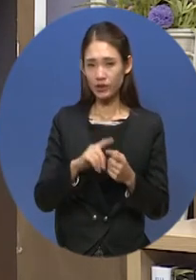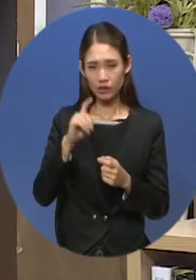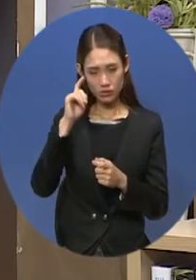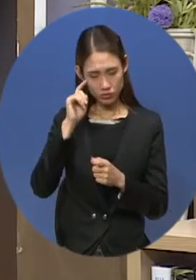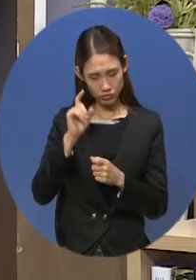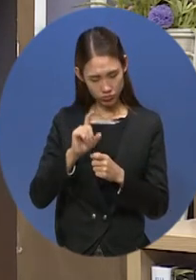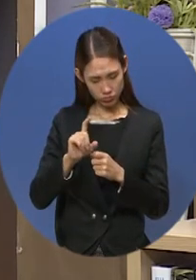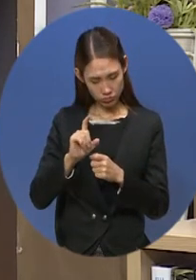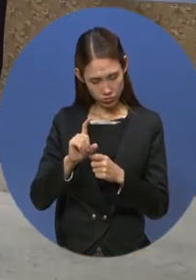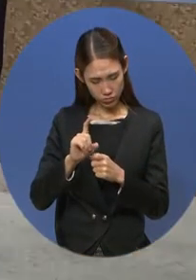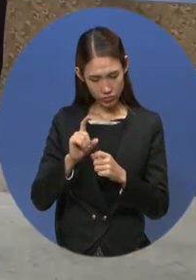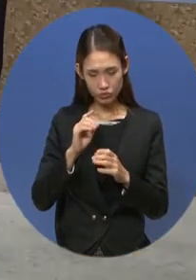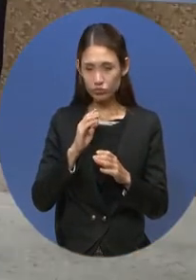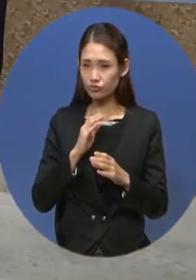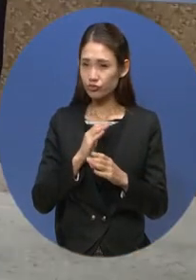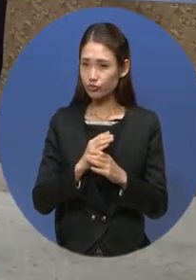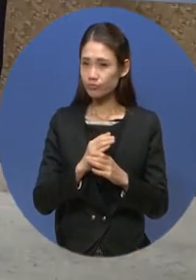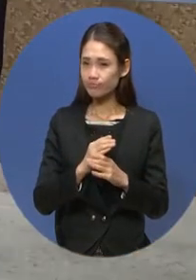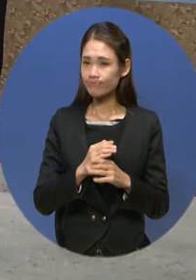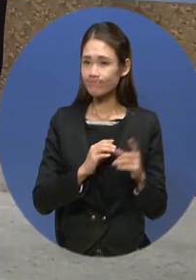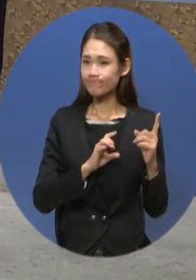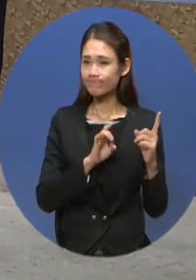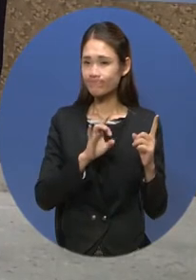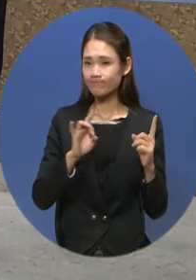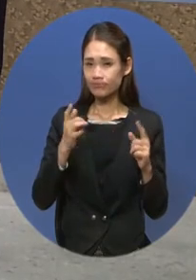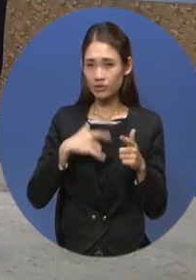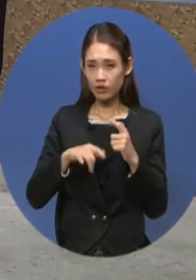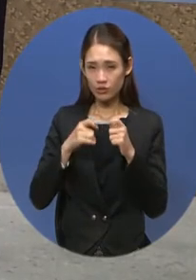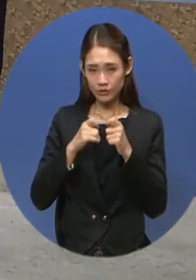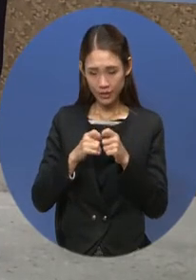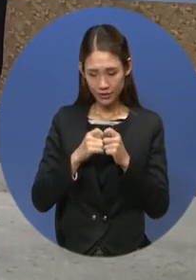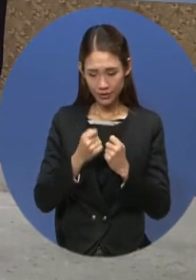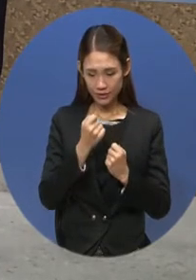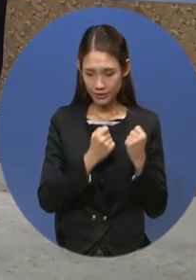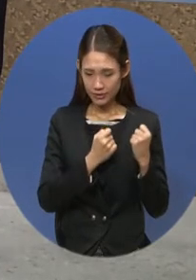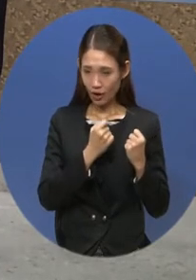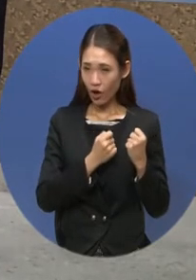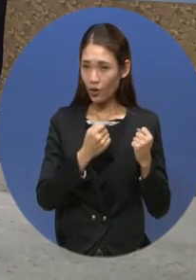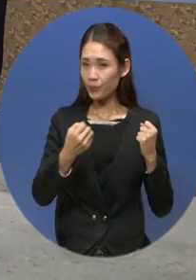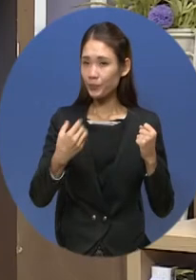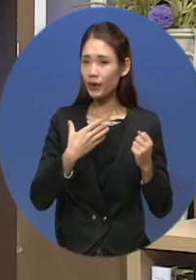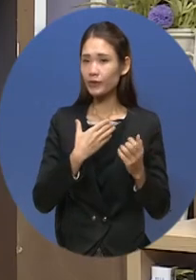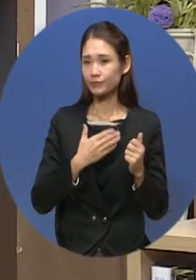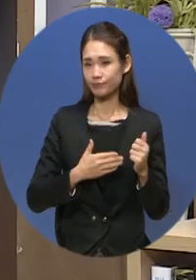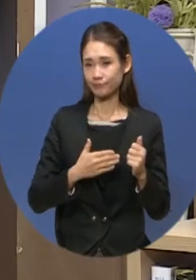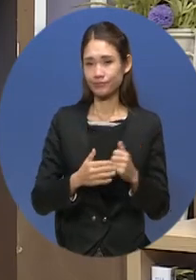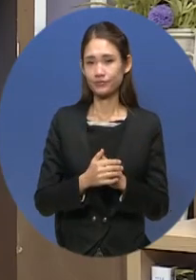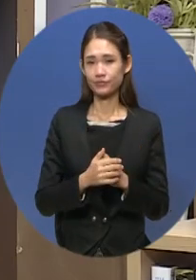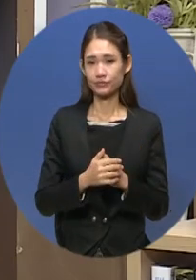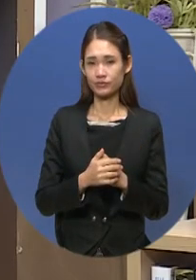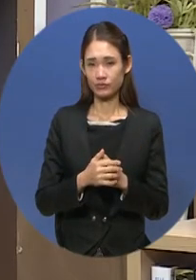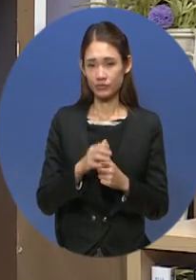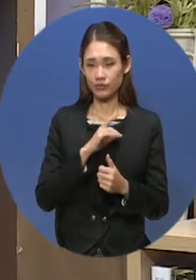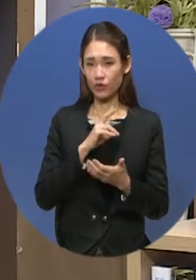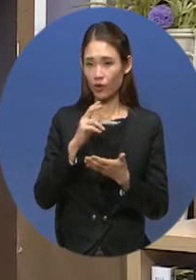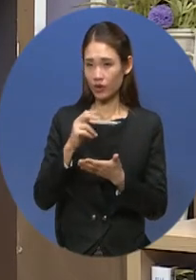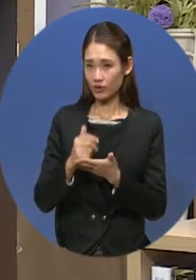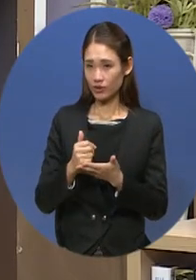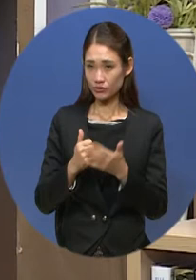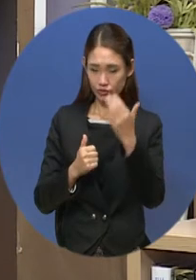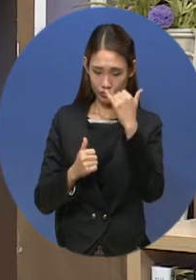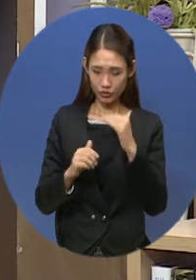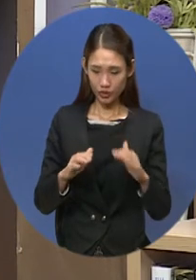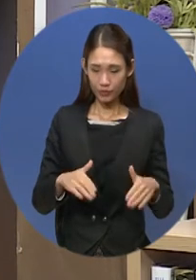고민을 하고 계신 것 같은데 그럼 차근차근 좀더 자세하게 이야기를 나눠보도록 하겠습니다. 이 의원님께서는